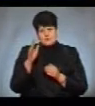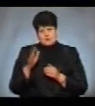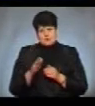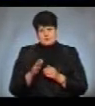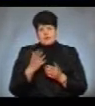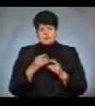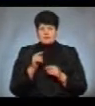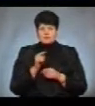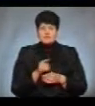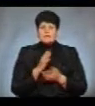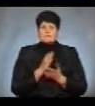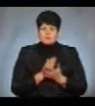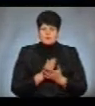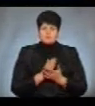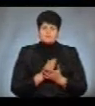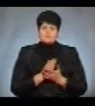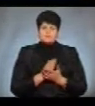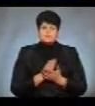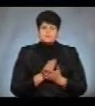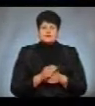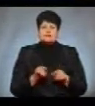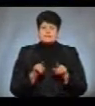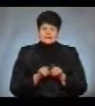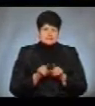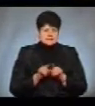не менше, вони мають так само